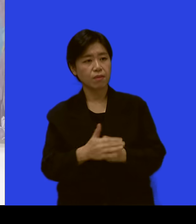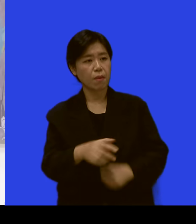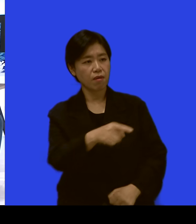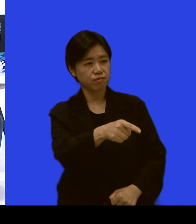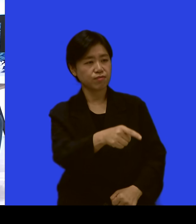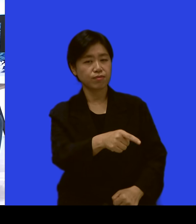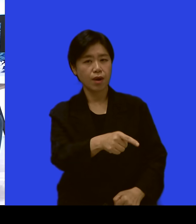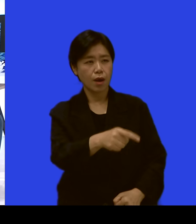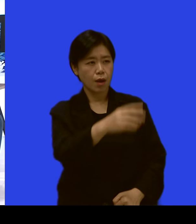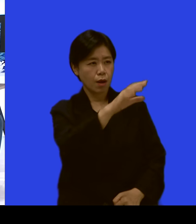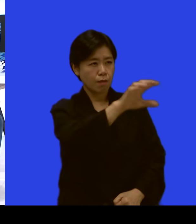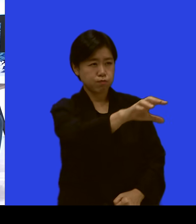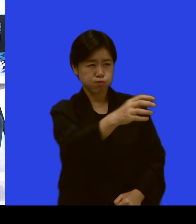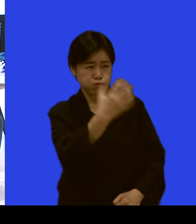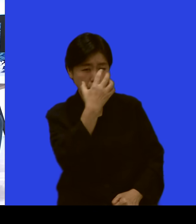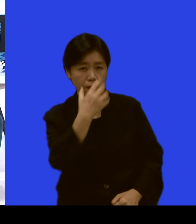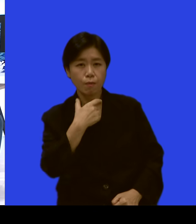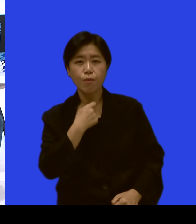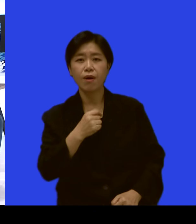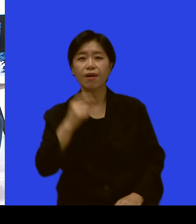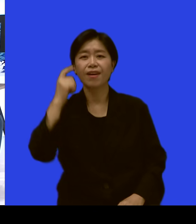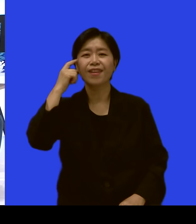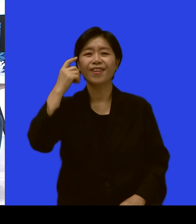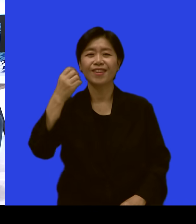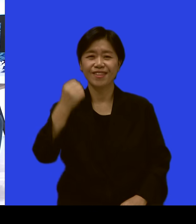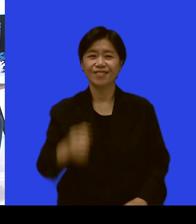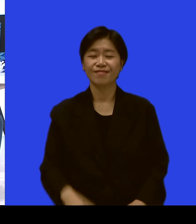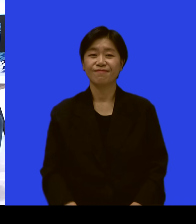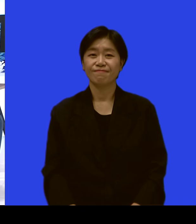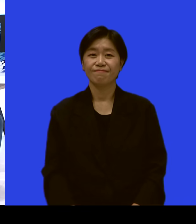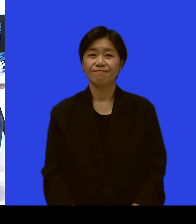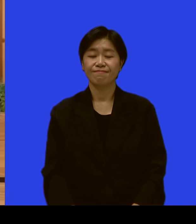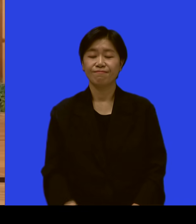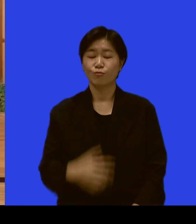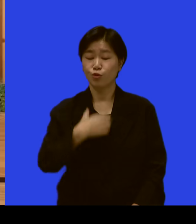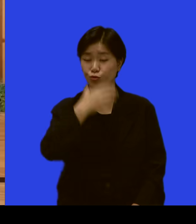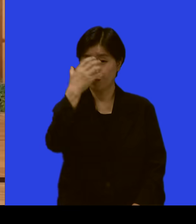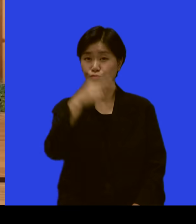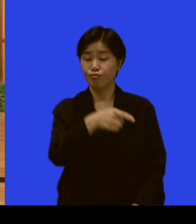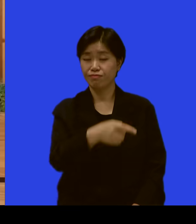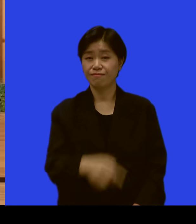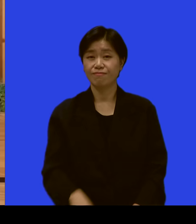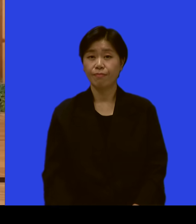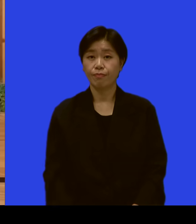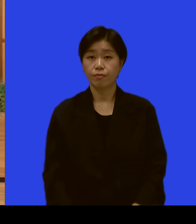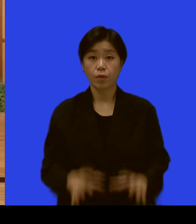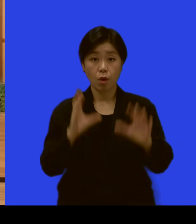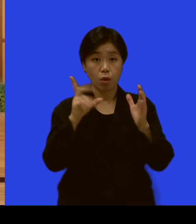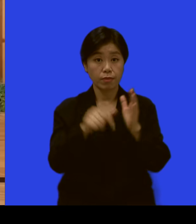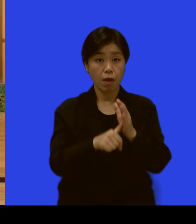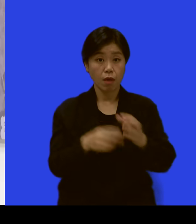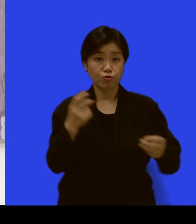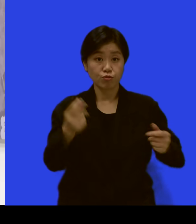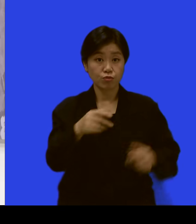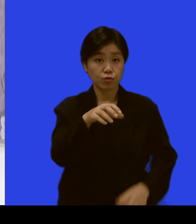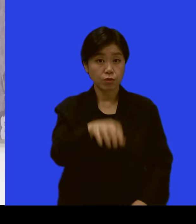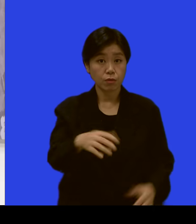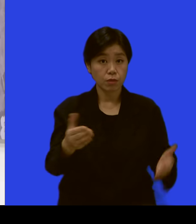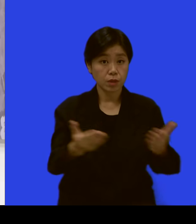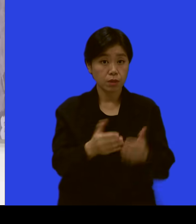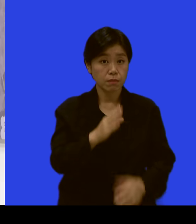꿈꿔야 되는구나. 그래서 이제 그러니까 되게 그게 단순하지만 그렇게 그렇죠, 또 그렇죠. 느꼈겠네요. 그게 꿈이었죠. 그래서. 그럼 어릴 적에 그럼 나이트클럽에서 일을 하신 거예요?